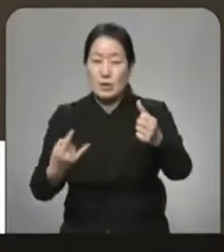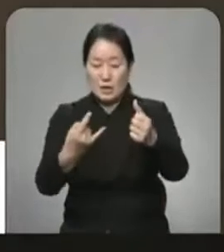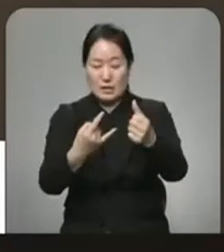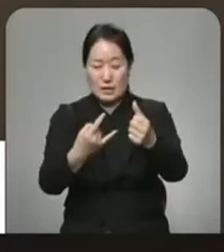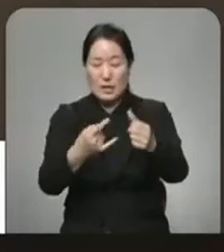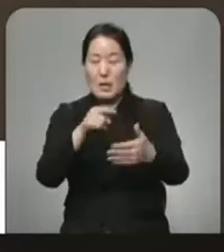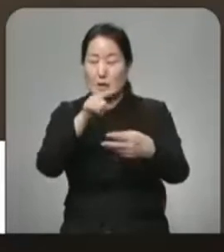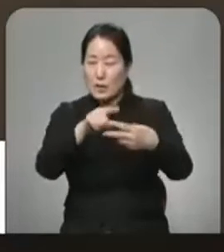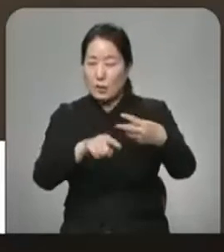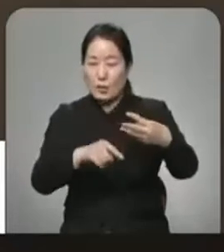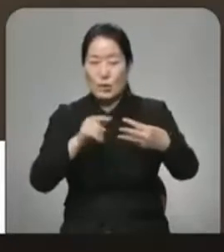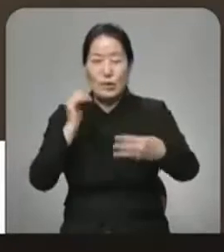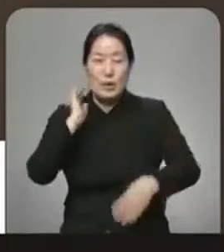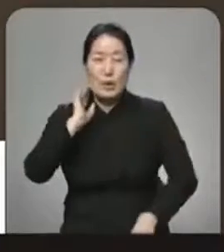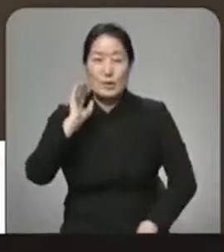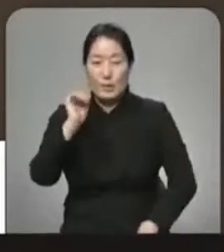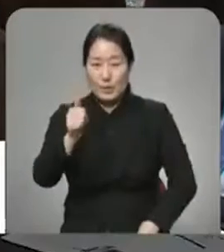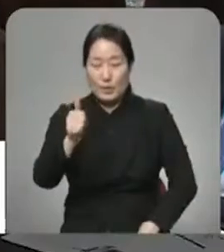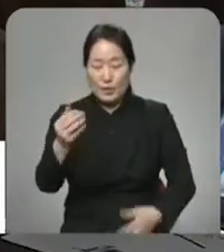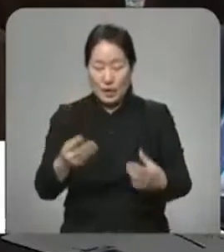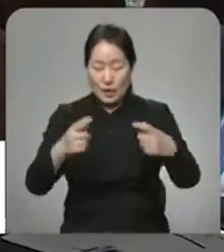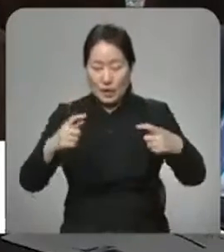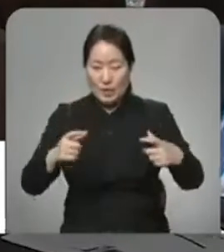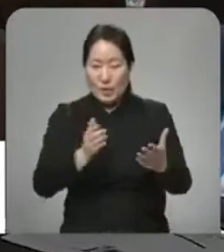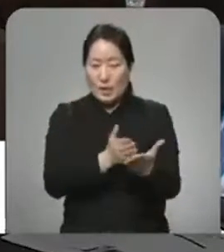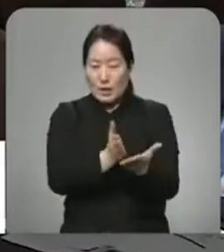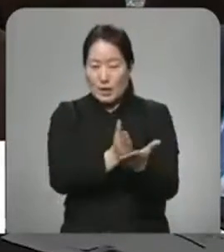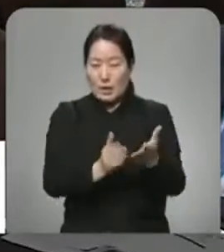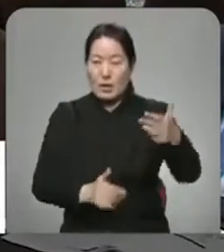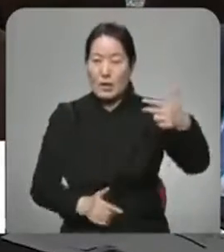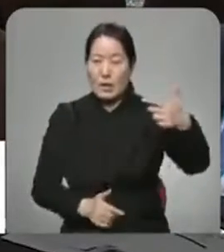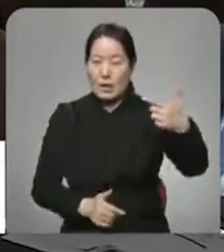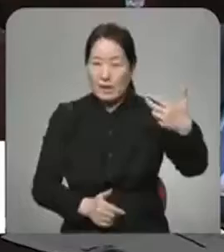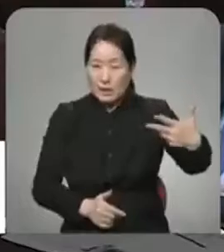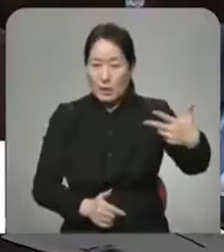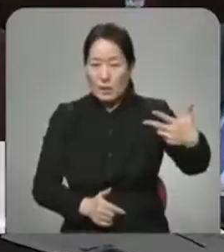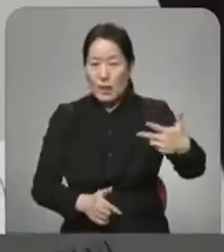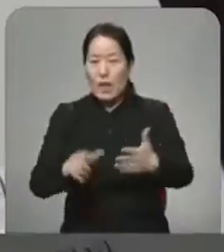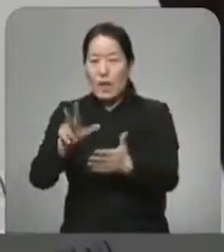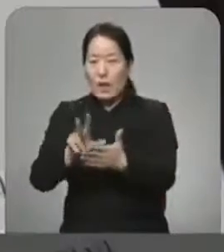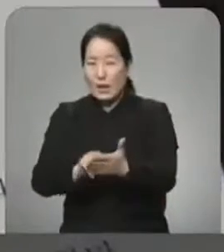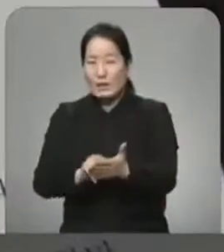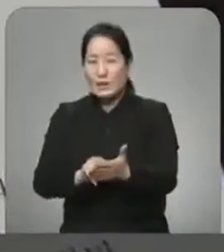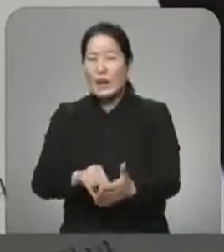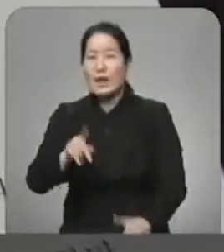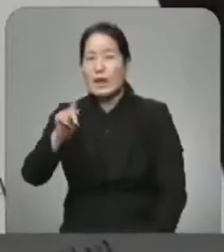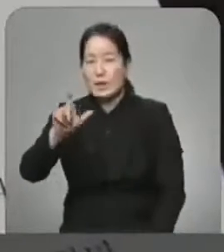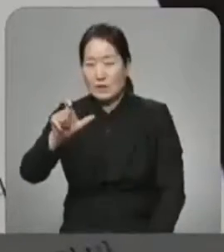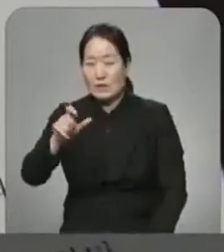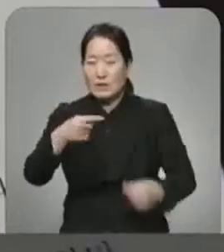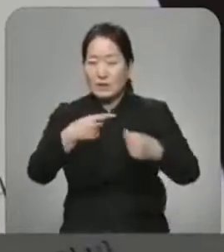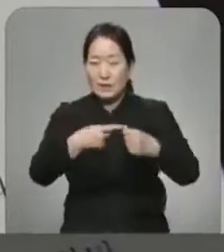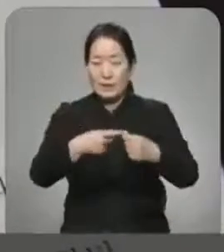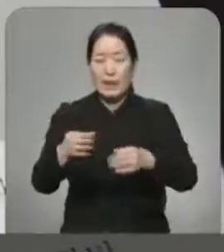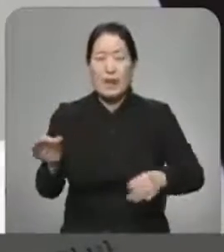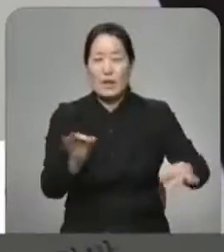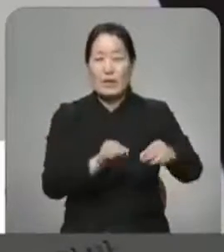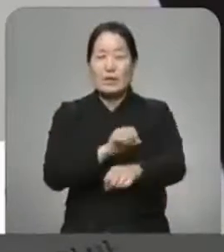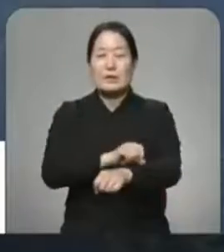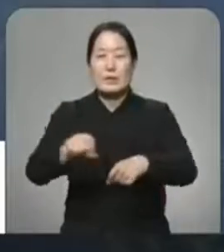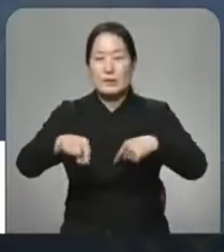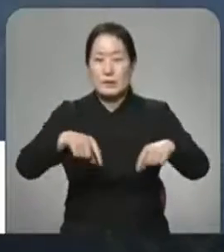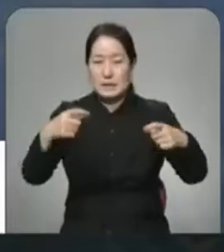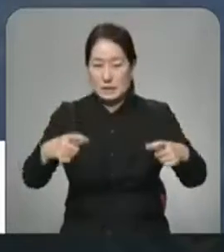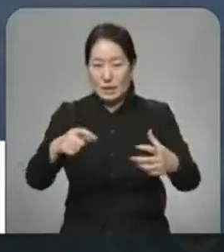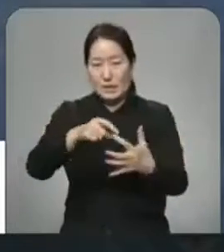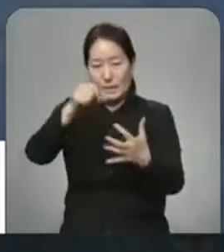윤석열 정부에서 추진할 사업으로 강원도에 7개 분야 15개 과제를 제시했습니다. 제1과제는 경제특별자치도